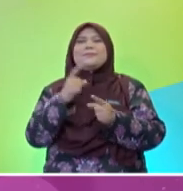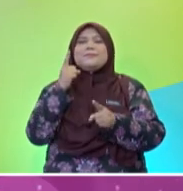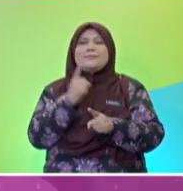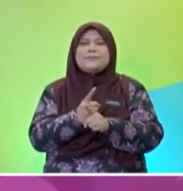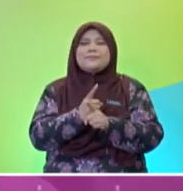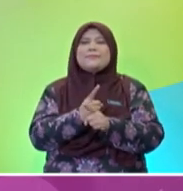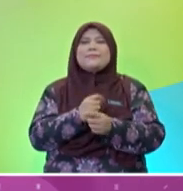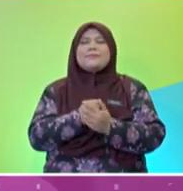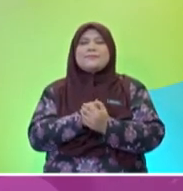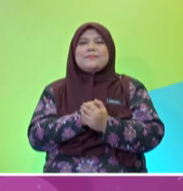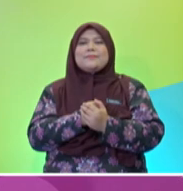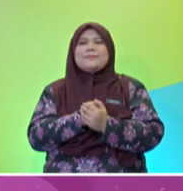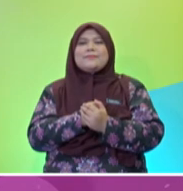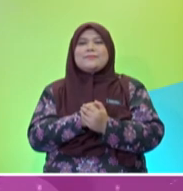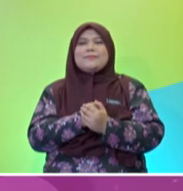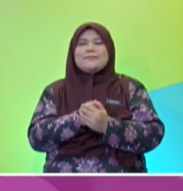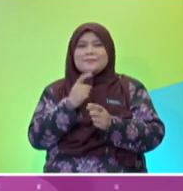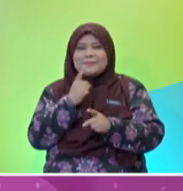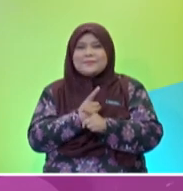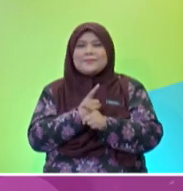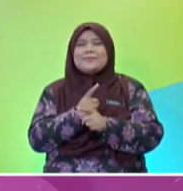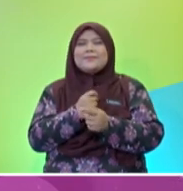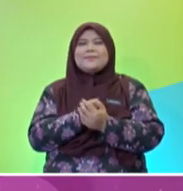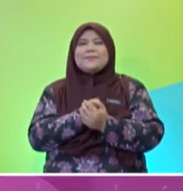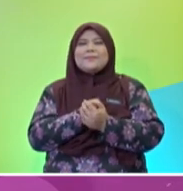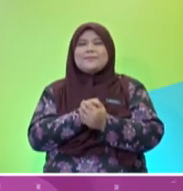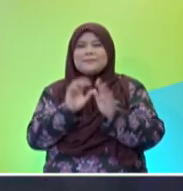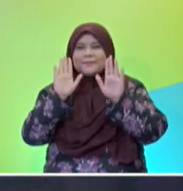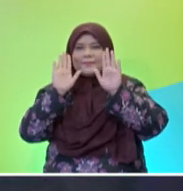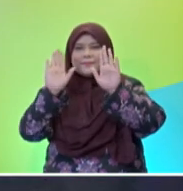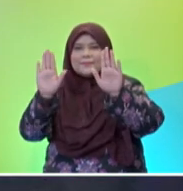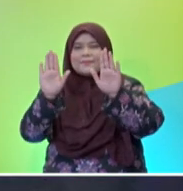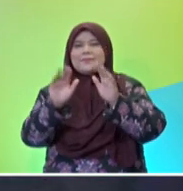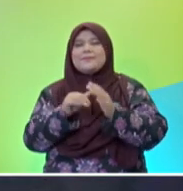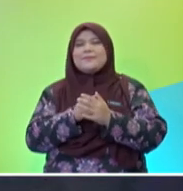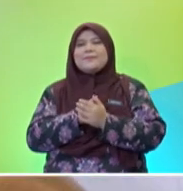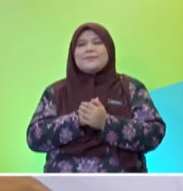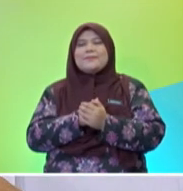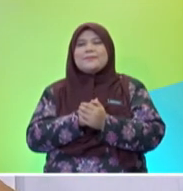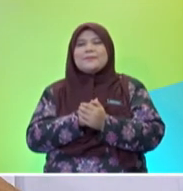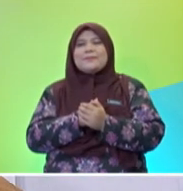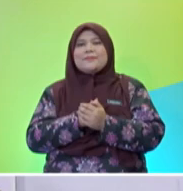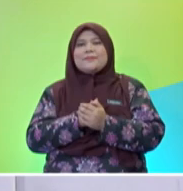betul Wah betul jadi raket nampakkan di sini